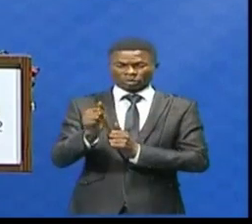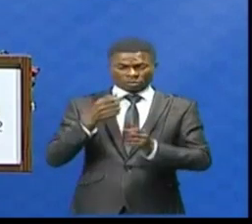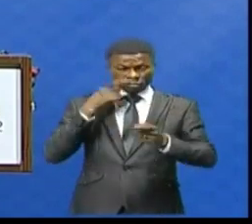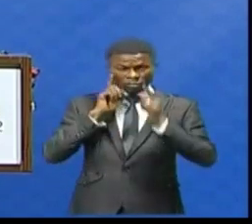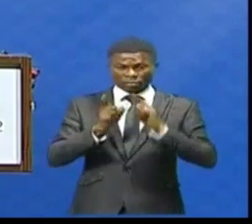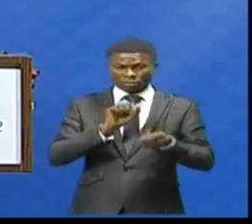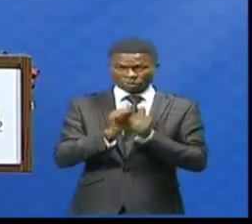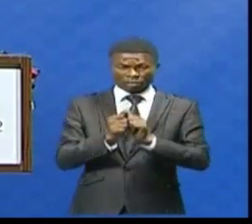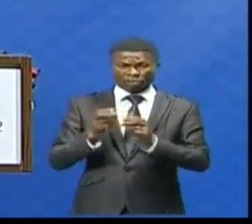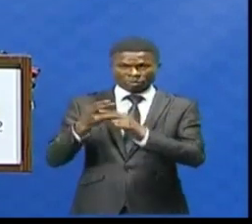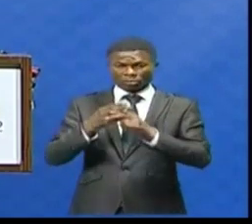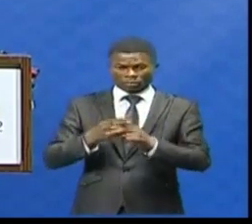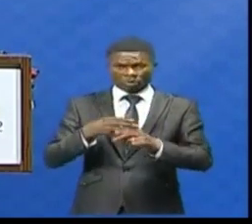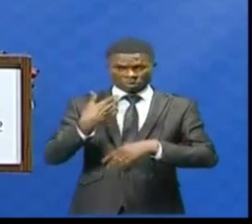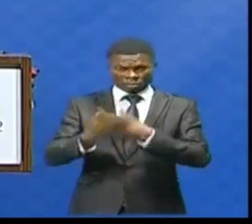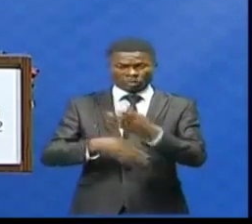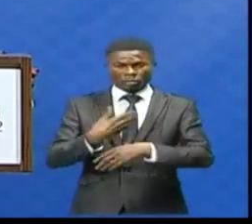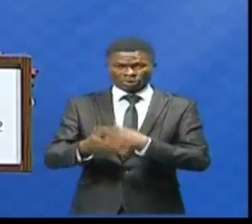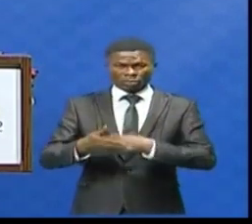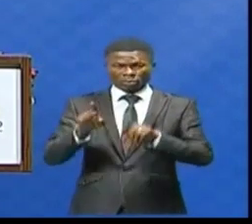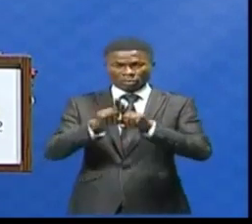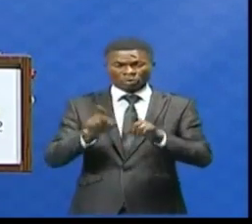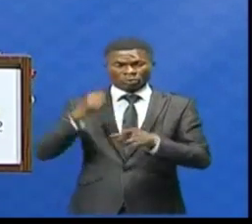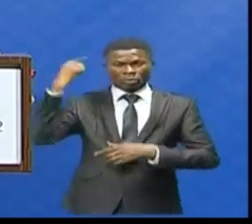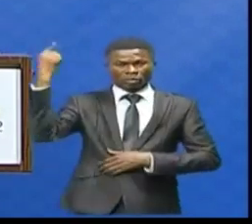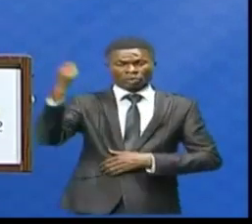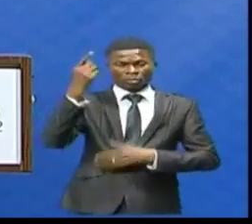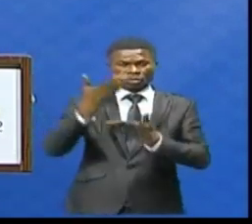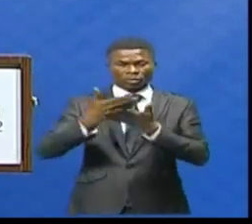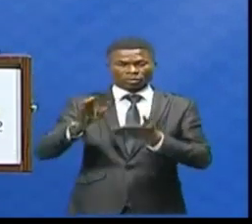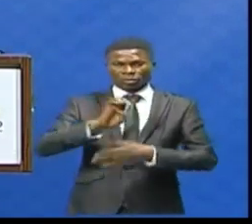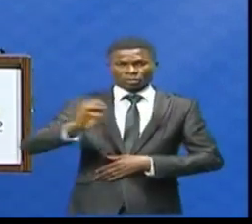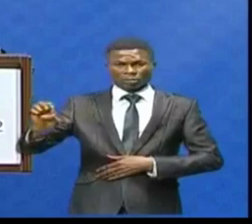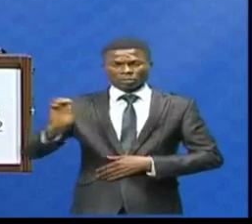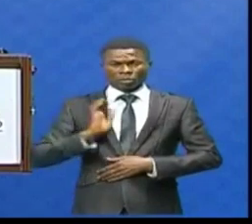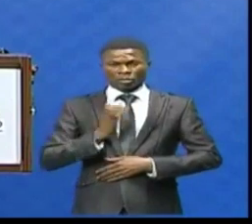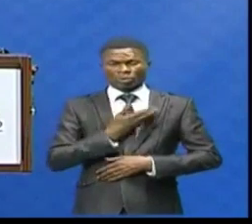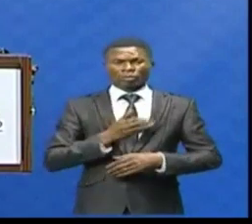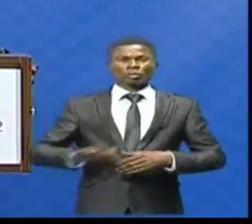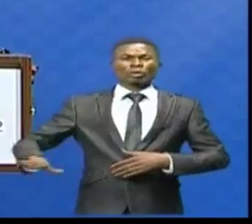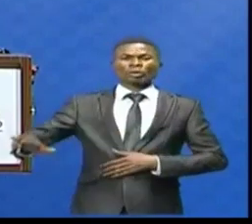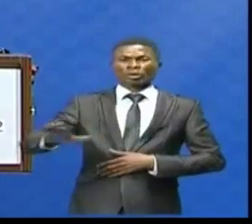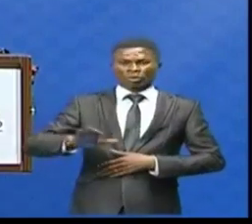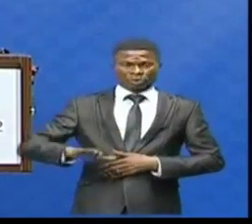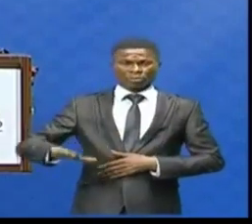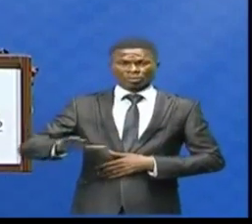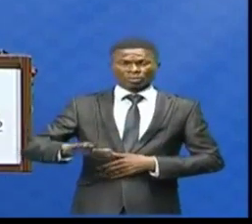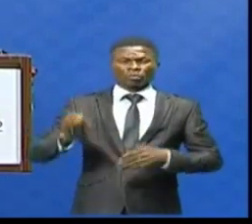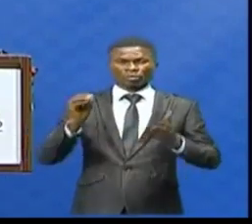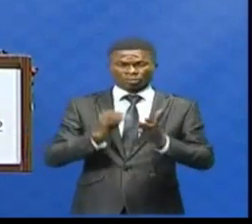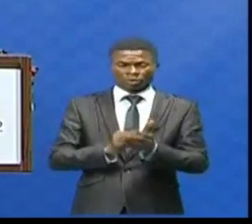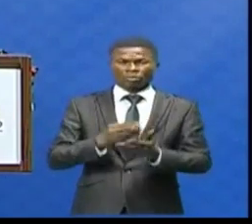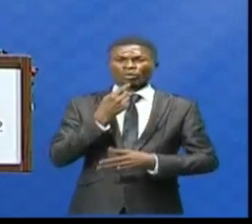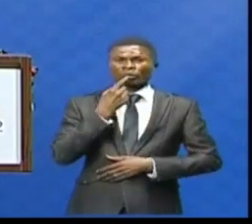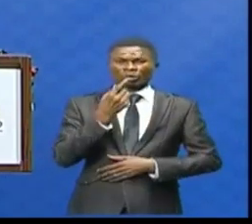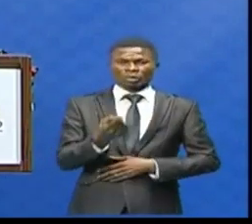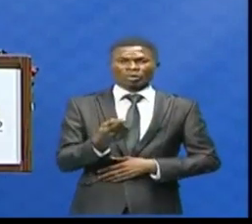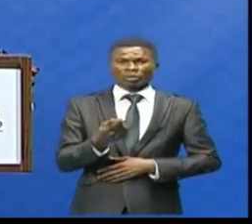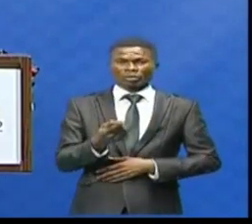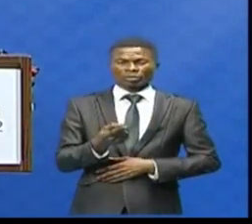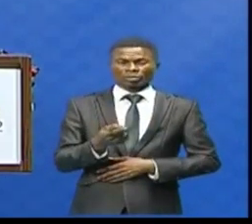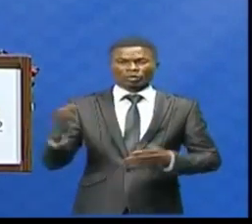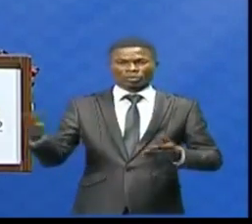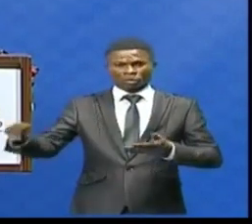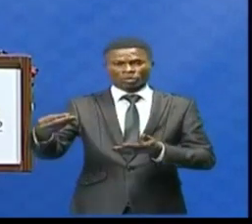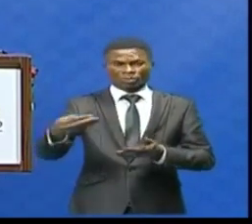sécuritaire opérationnelle et humanitaire dans la partie Est de notre pays il a été noté que la